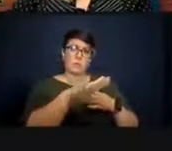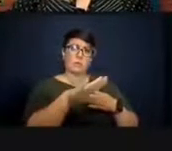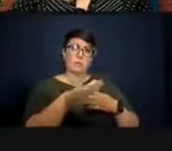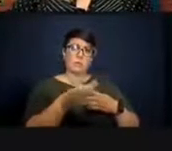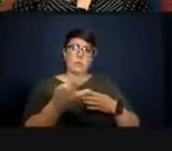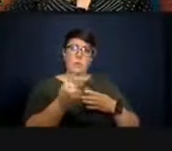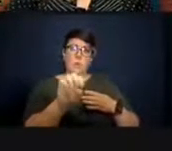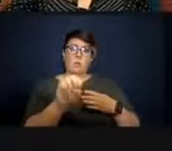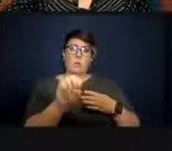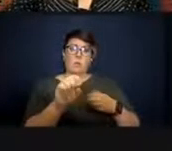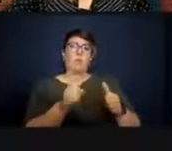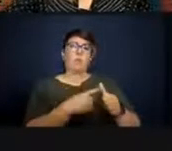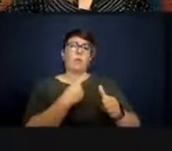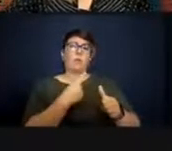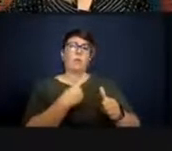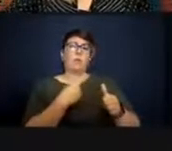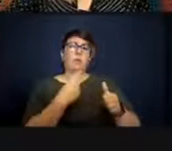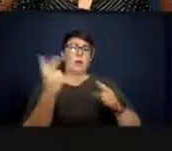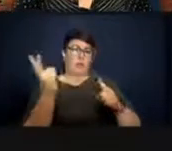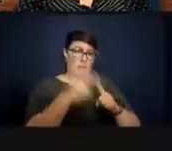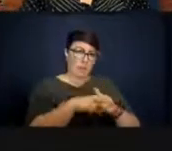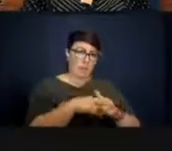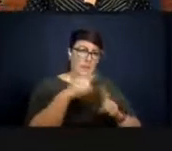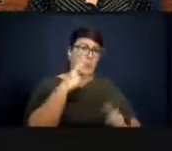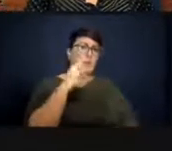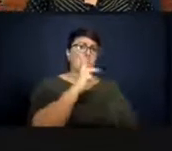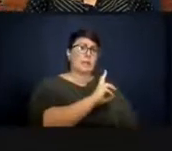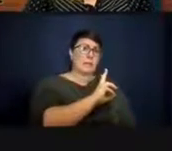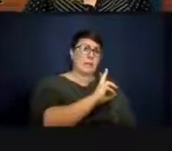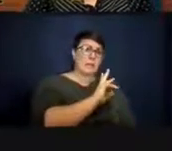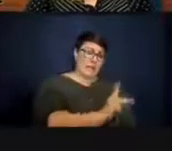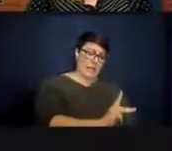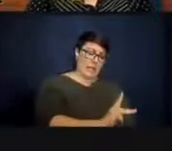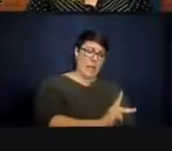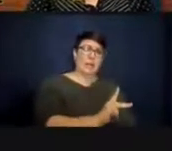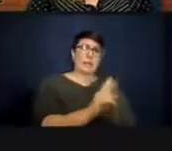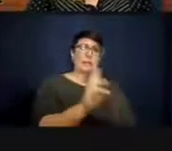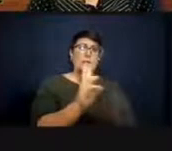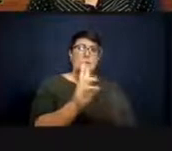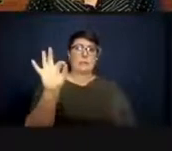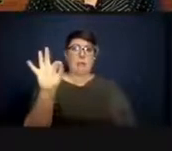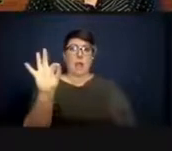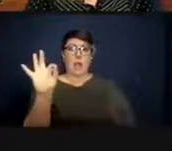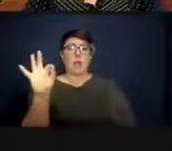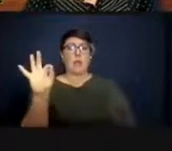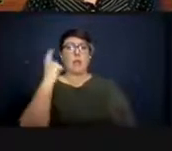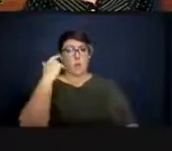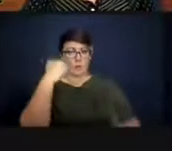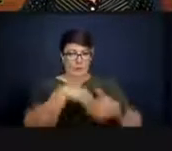pendekezo la maeneo ya uchaguzi wa shule.